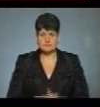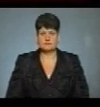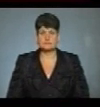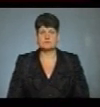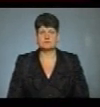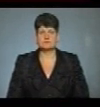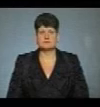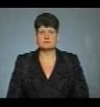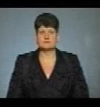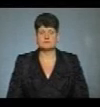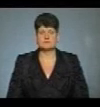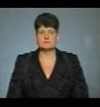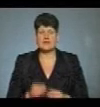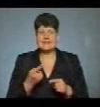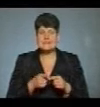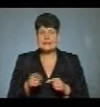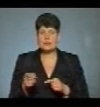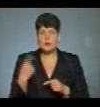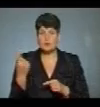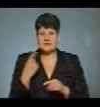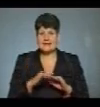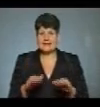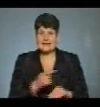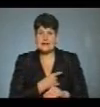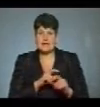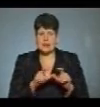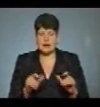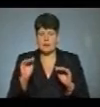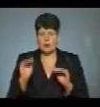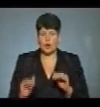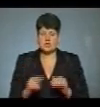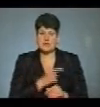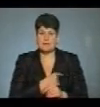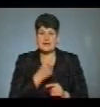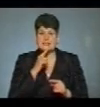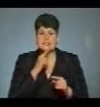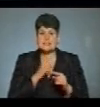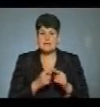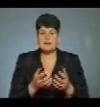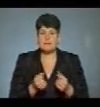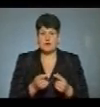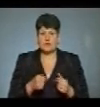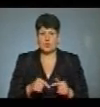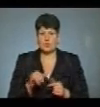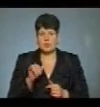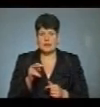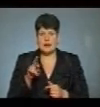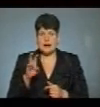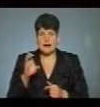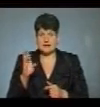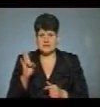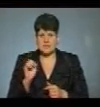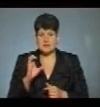Котенко. Це Тернопільська обласна дитяча лікарня. Молодша медична сестра приймального відділення Уляна Лясна зі